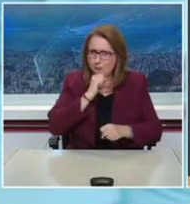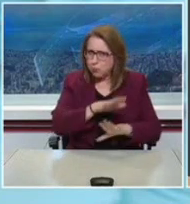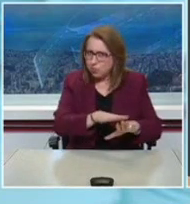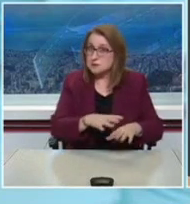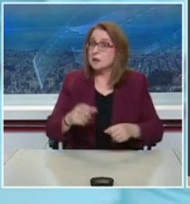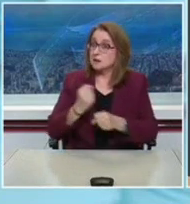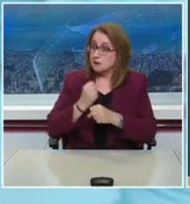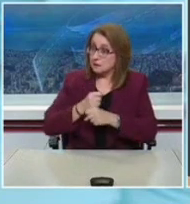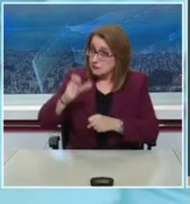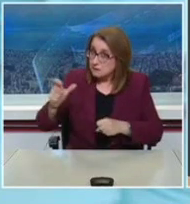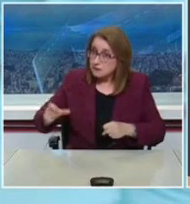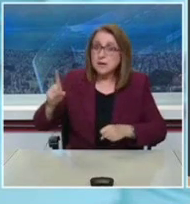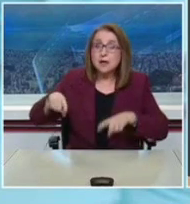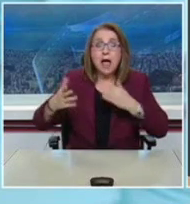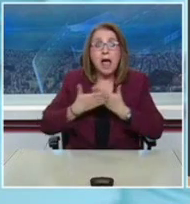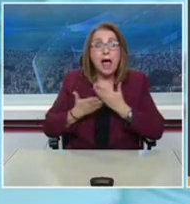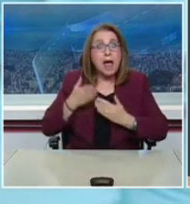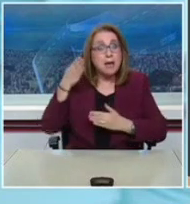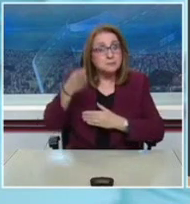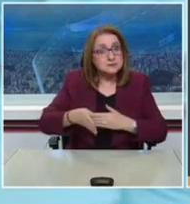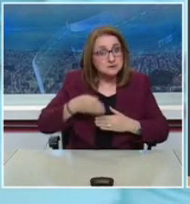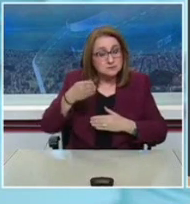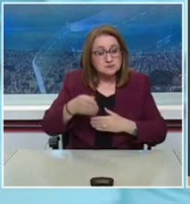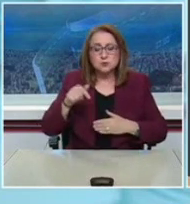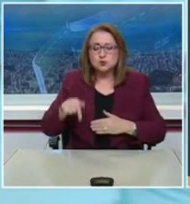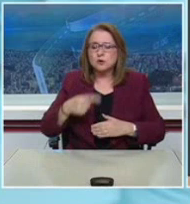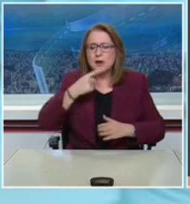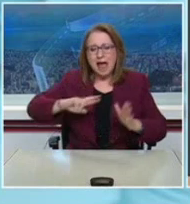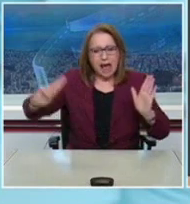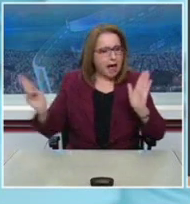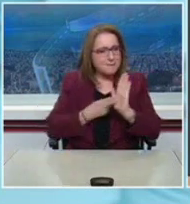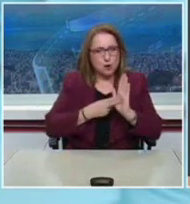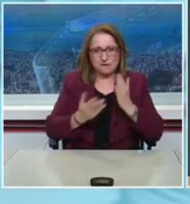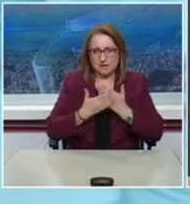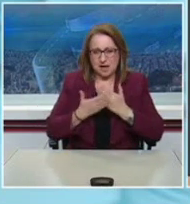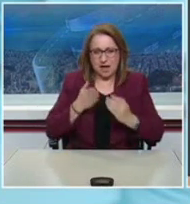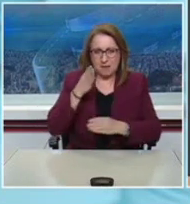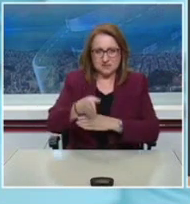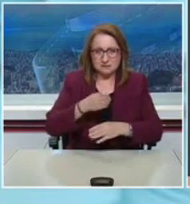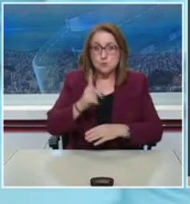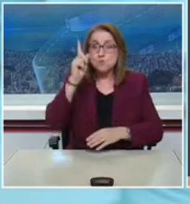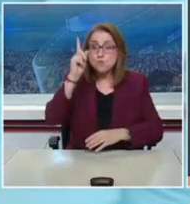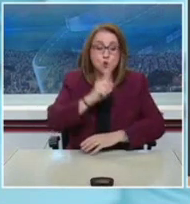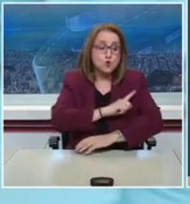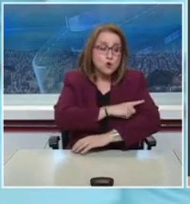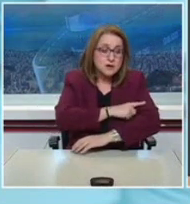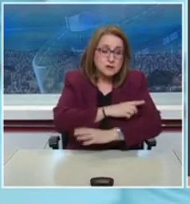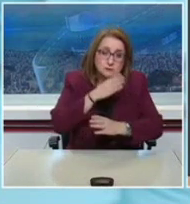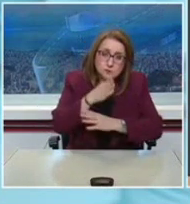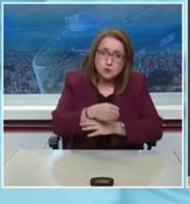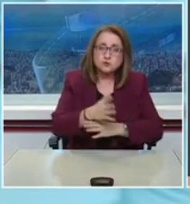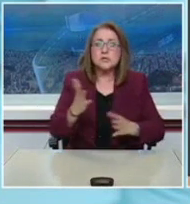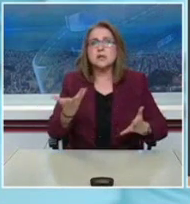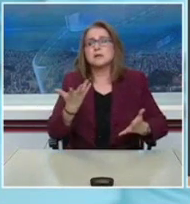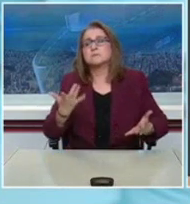εκεί αναστολή των ομαδικών δραστηριοτήτων, καθολική απαγόρευση επισκεπτηρίου, παρά μόνο για ιατρικούς ή ανθρωπιστικούς λόγους